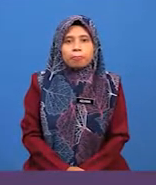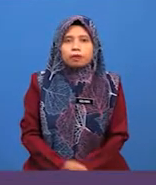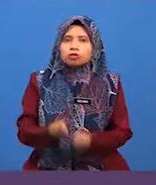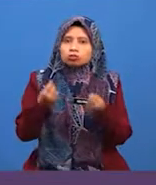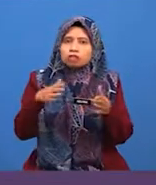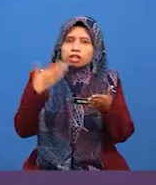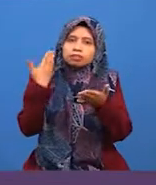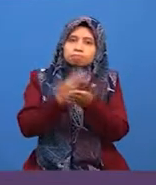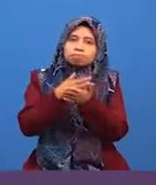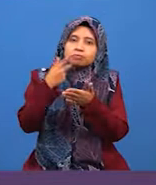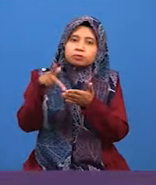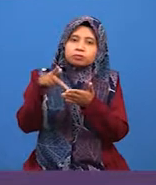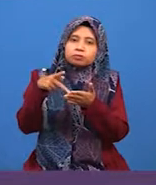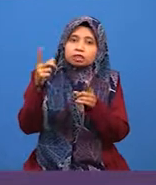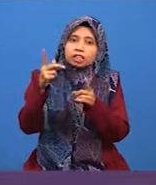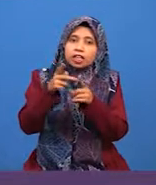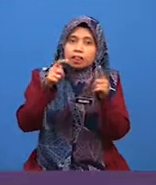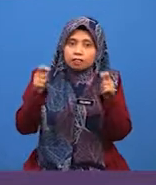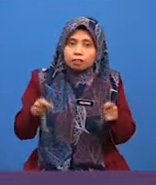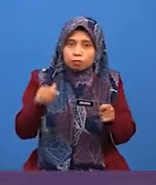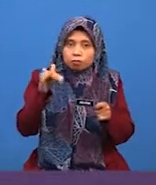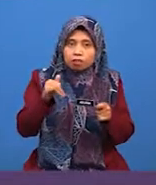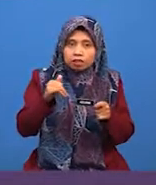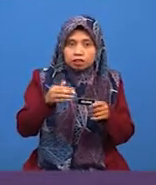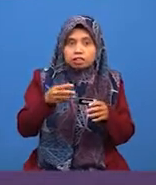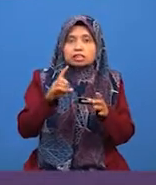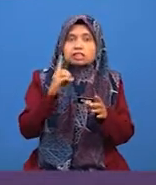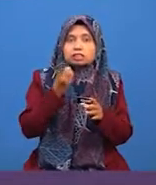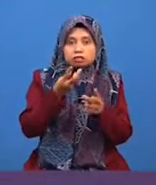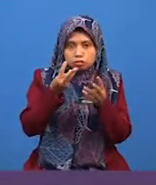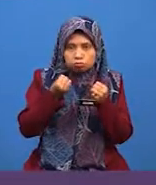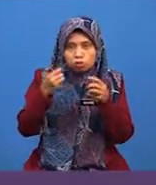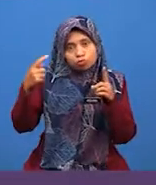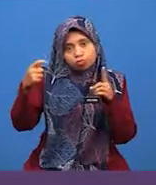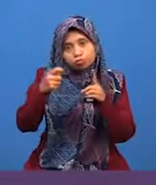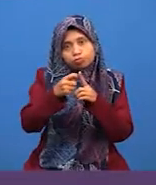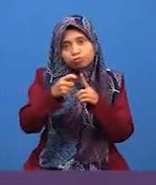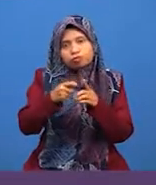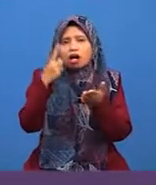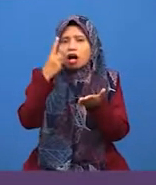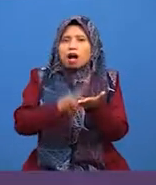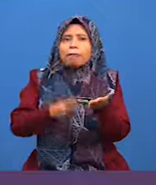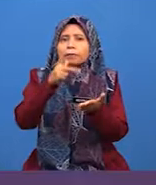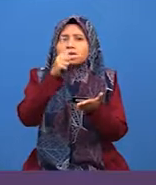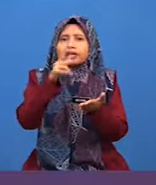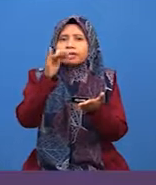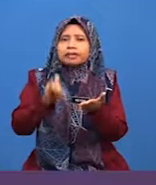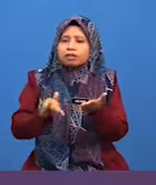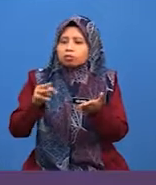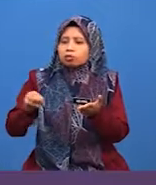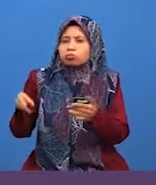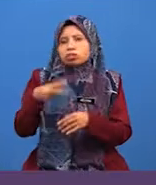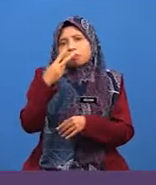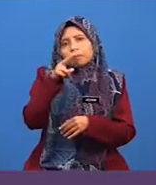Sudah sampai pun ke destinasi yang ingin kita tujui. Apakah yang murid-murid lihat?